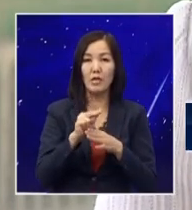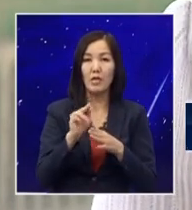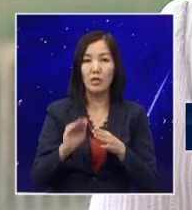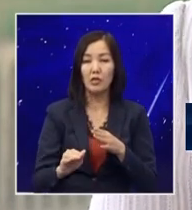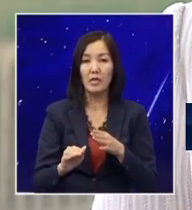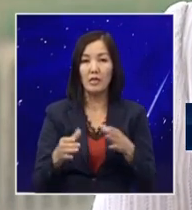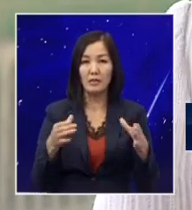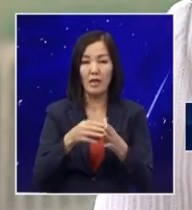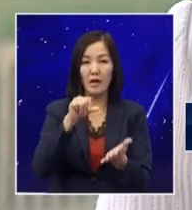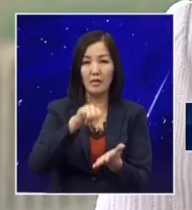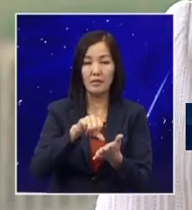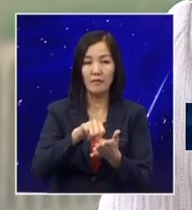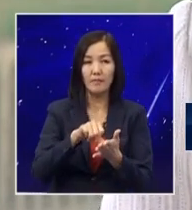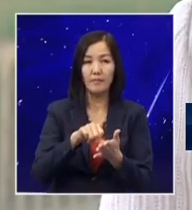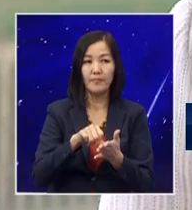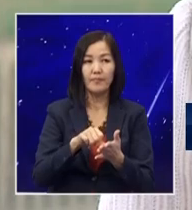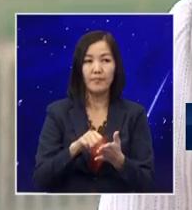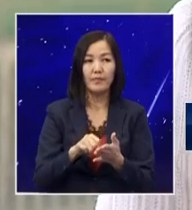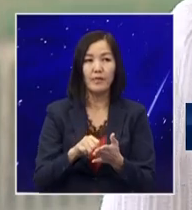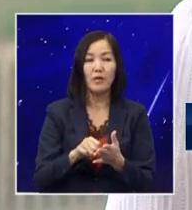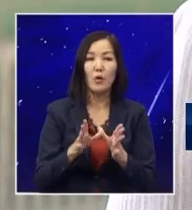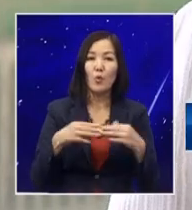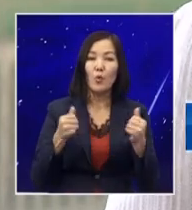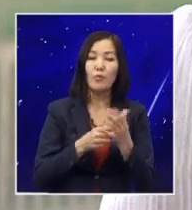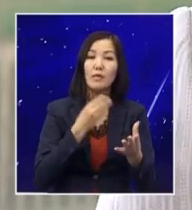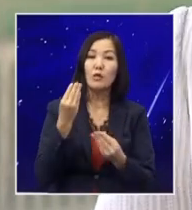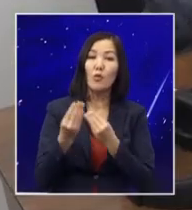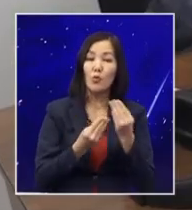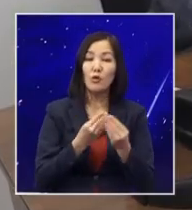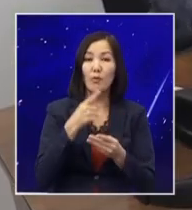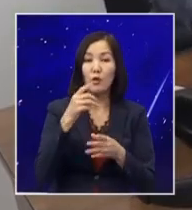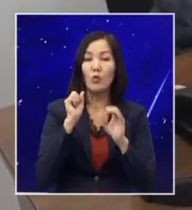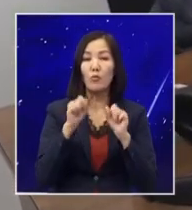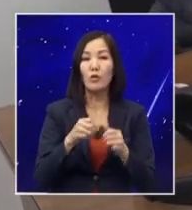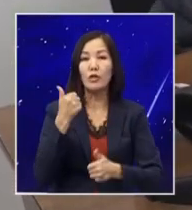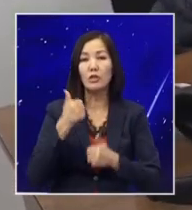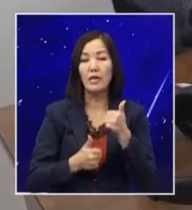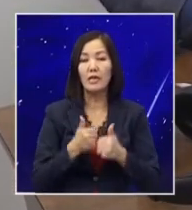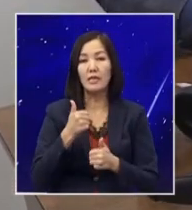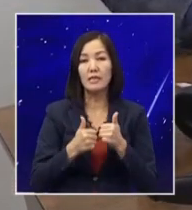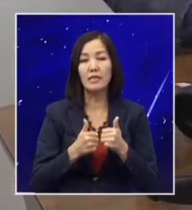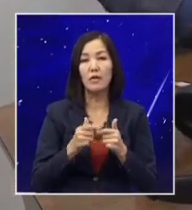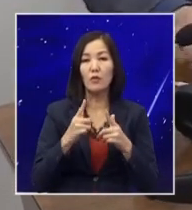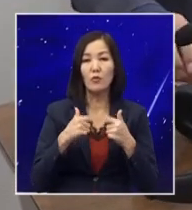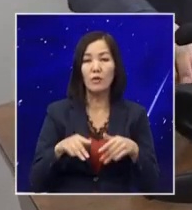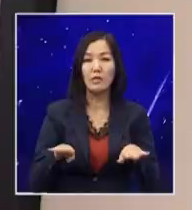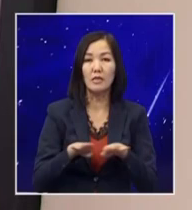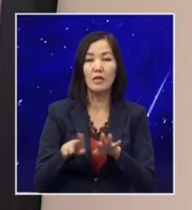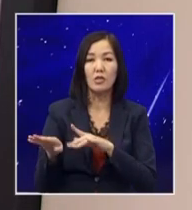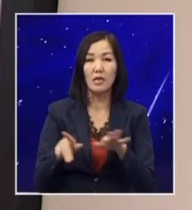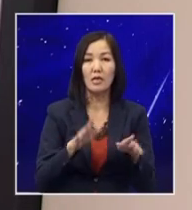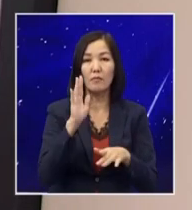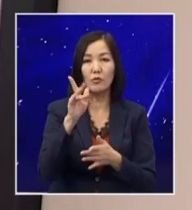жастайымнан. Негізі бұл отбасылық ойынымыз десем де болады. Жарысты ұйымдастырушылардың айтуынша мұндай спорттық шаралар әлі